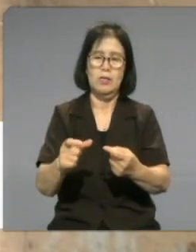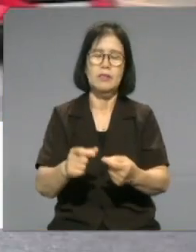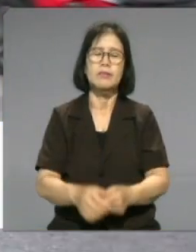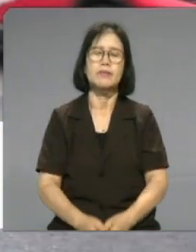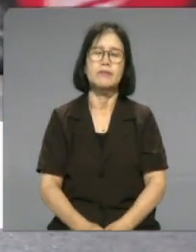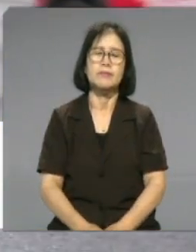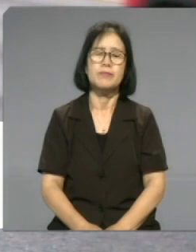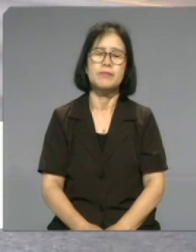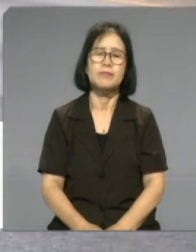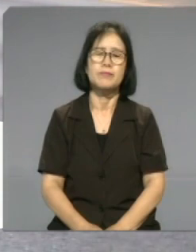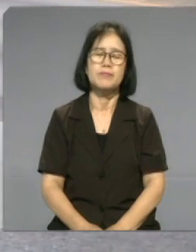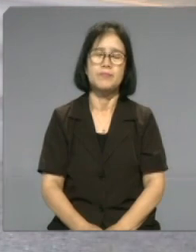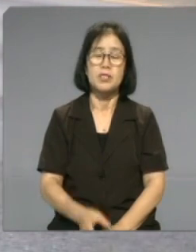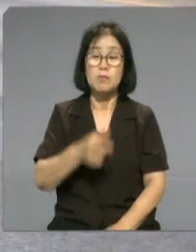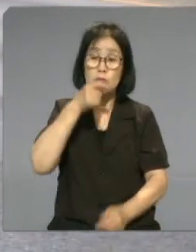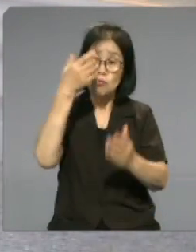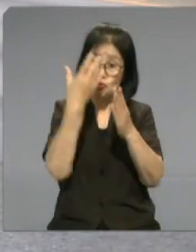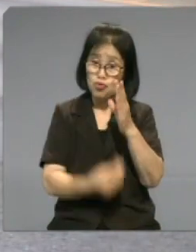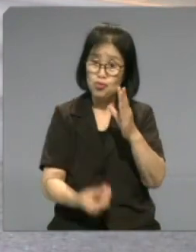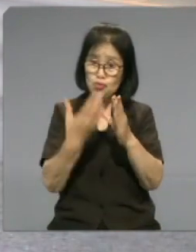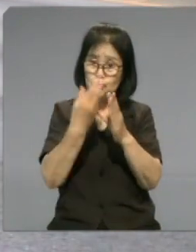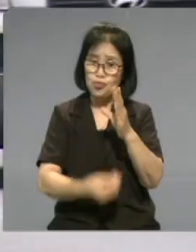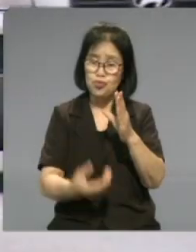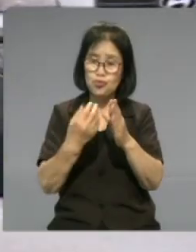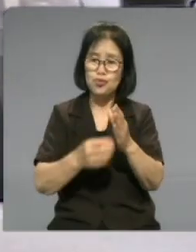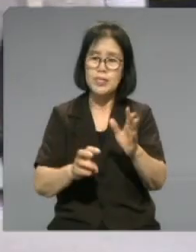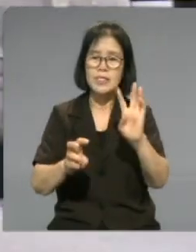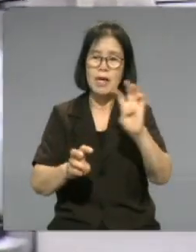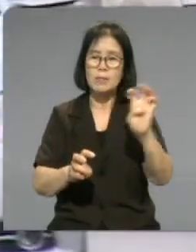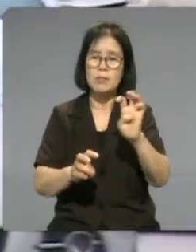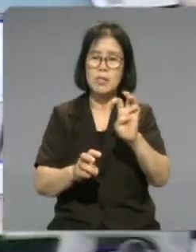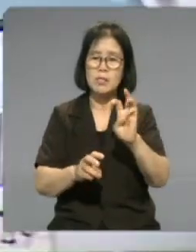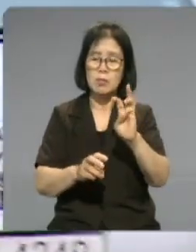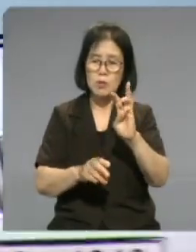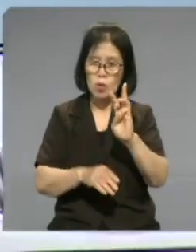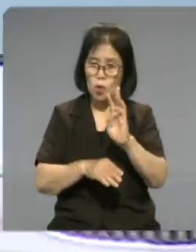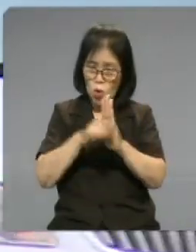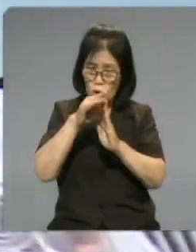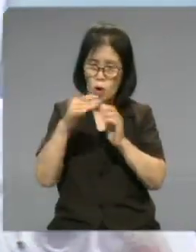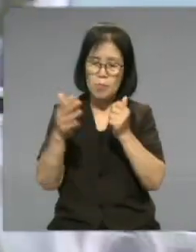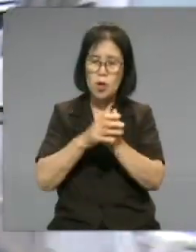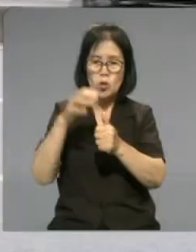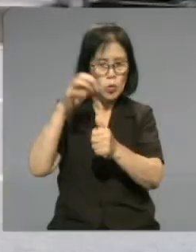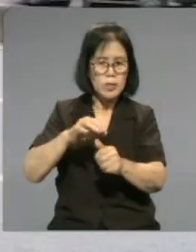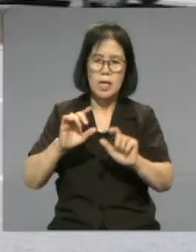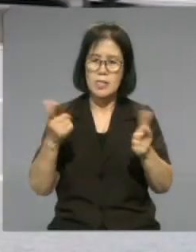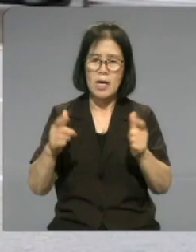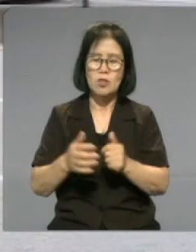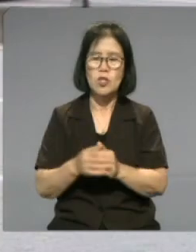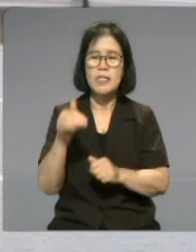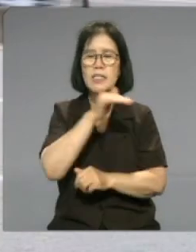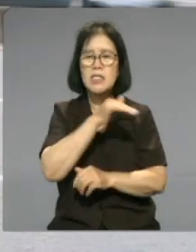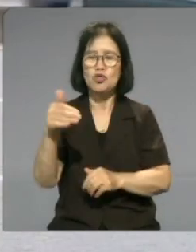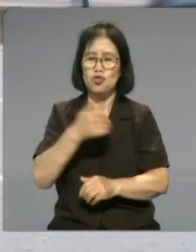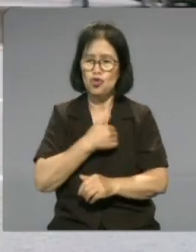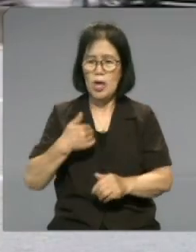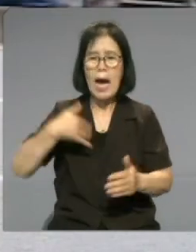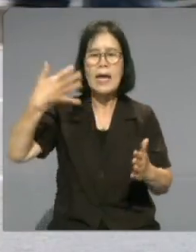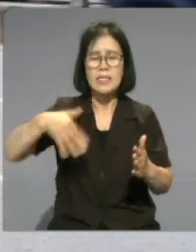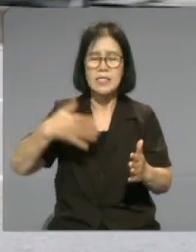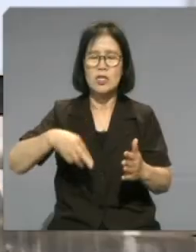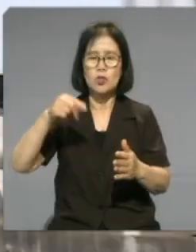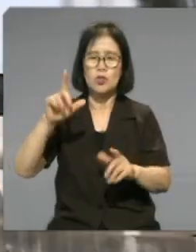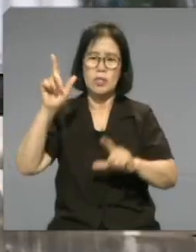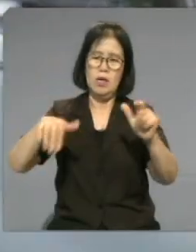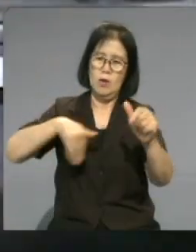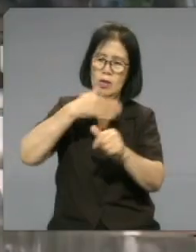했습니다. 빗물 등이 지하차도 수심 30cm 도달 시 통제를 하는 게 아니라 기준이 충족되지 않아도 상황에